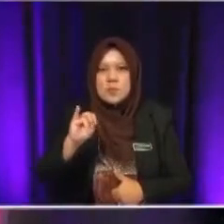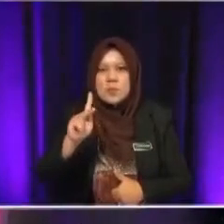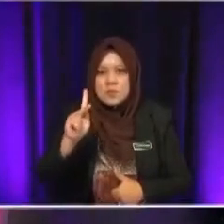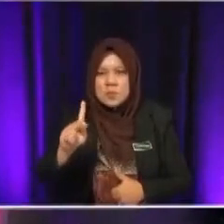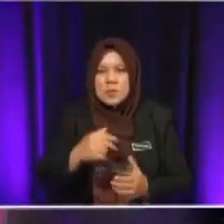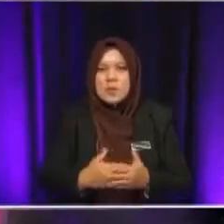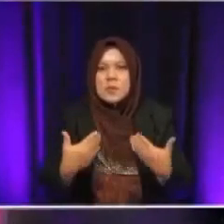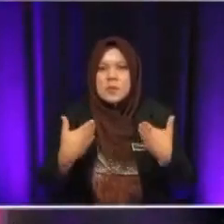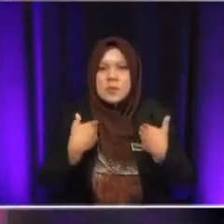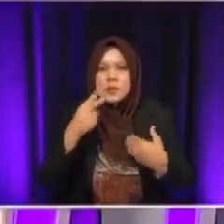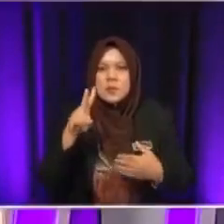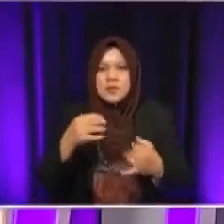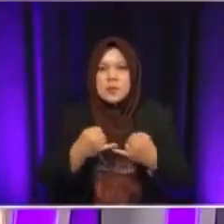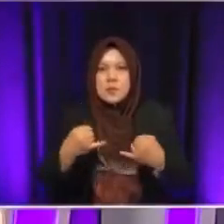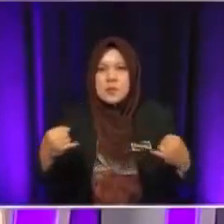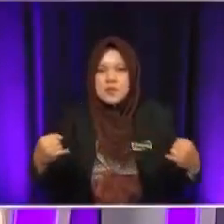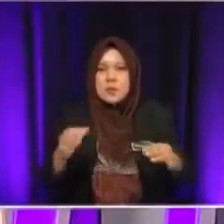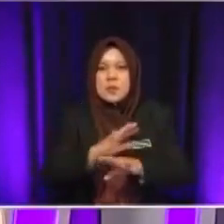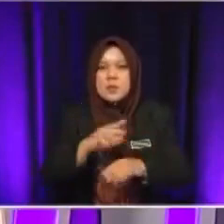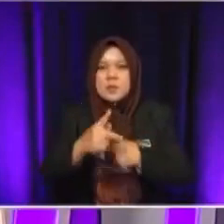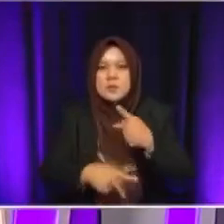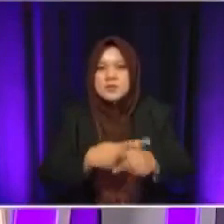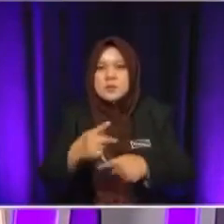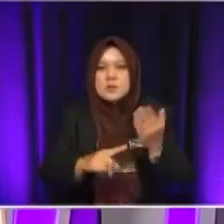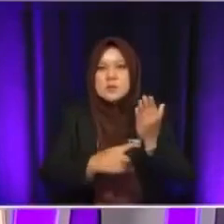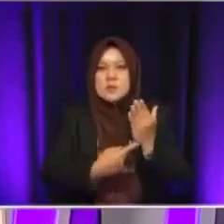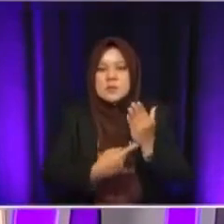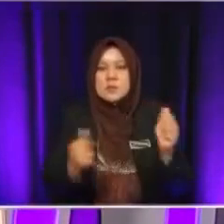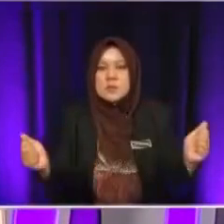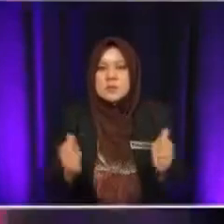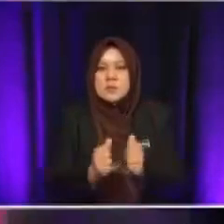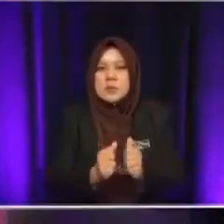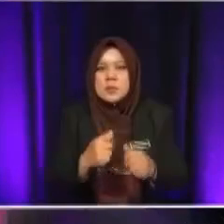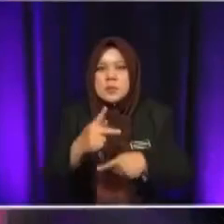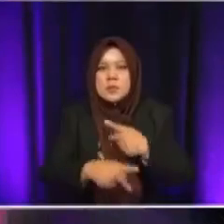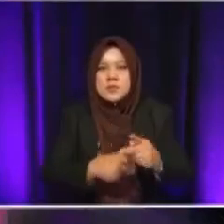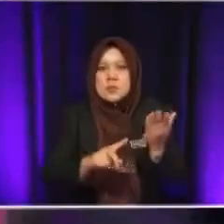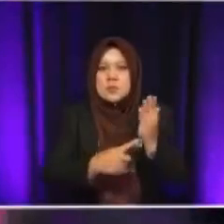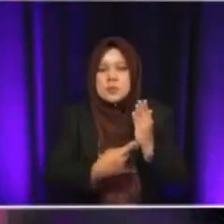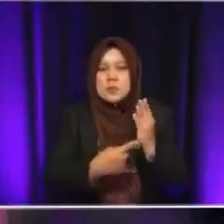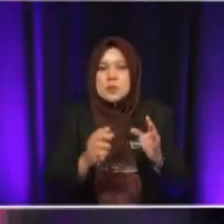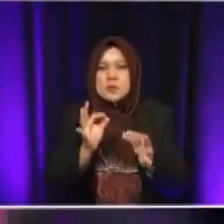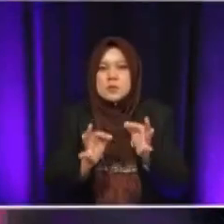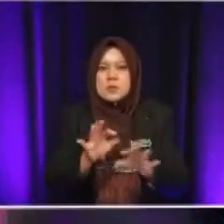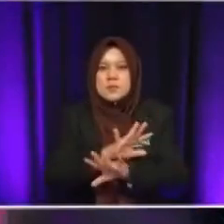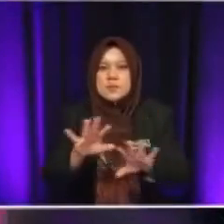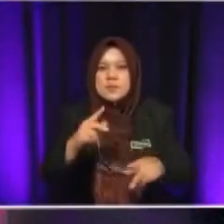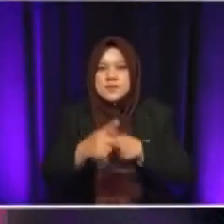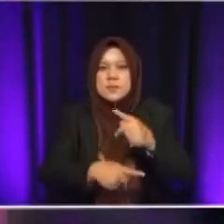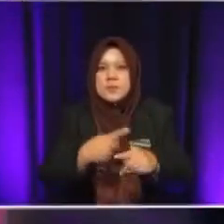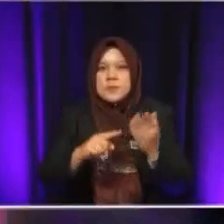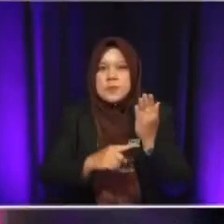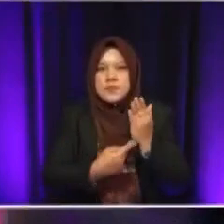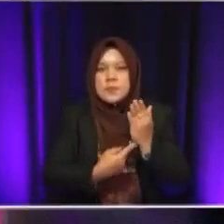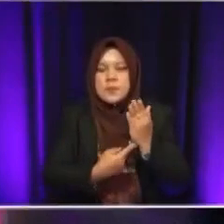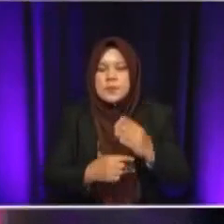Kultur air ni ada dua jenis, hidroponik tanpa kitaran semula dengan hidroponik dengan kitaran semula. Okey, kalau tanpa kitaran semula ni maksudnya dia bawah